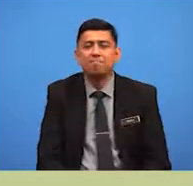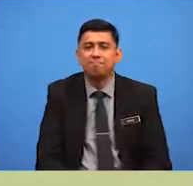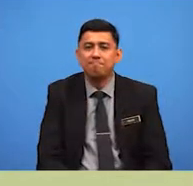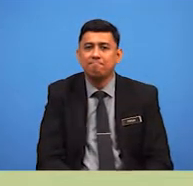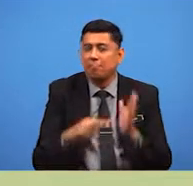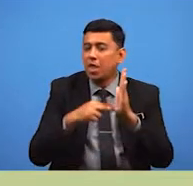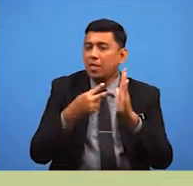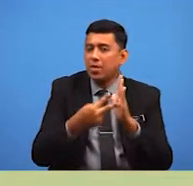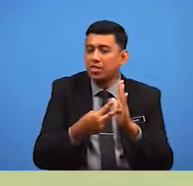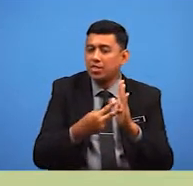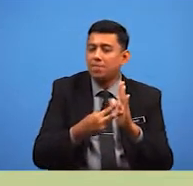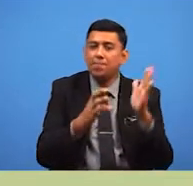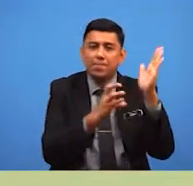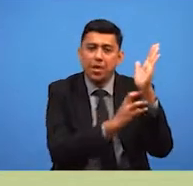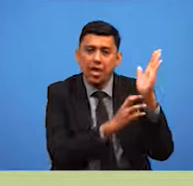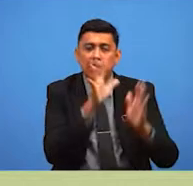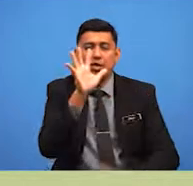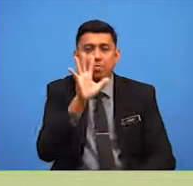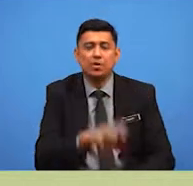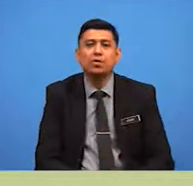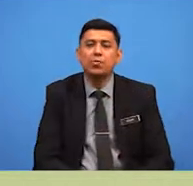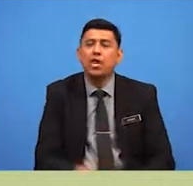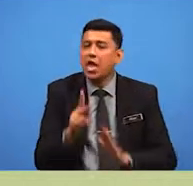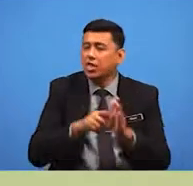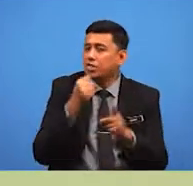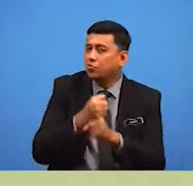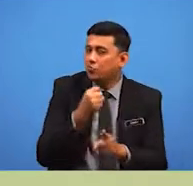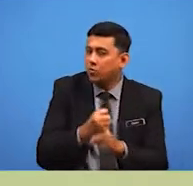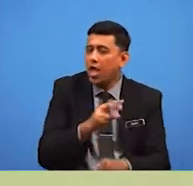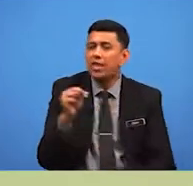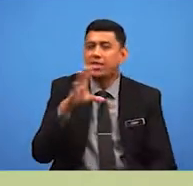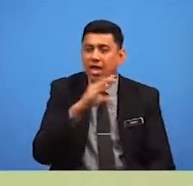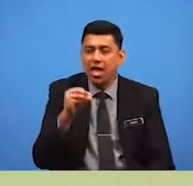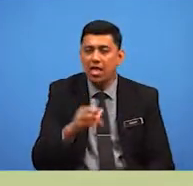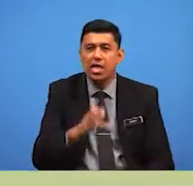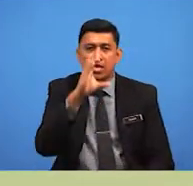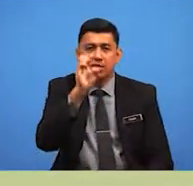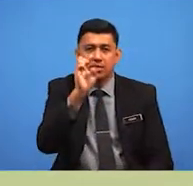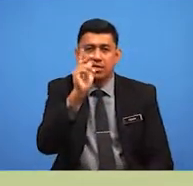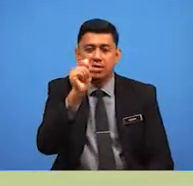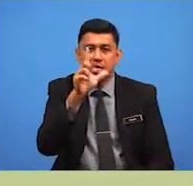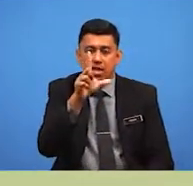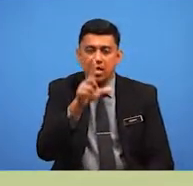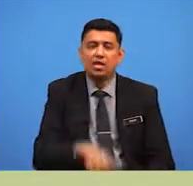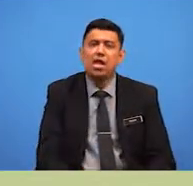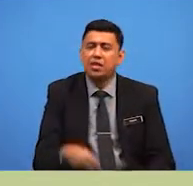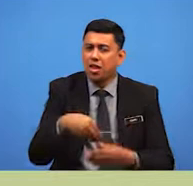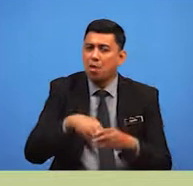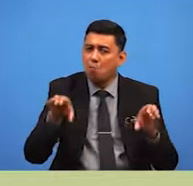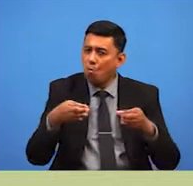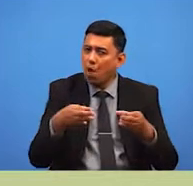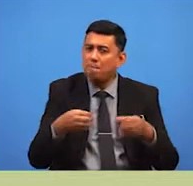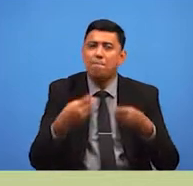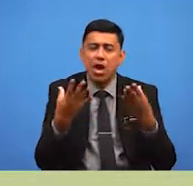Maksud rangkap kelima ialah kesungguhan dan kecekalan dalam melakukan pelbagai tugas